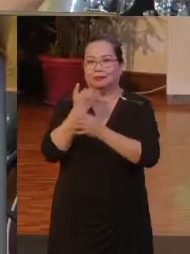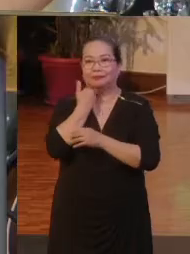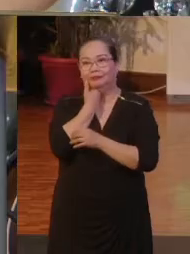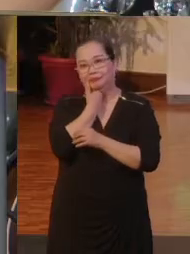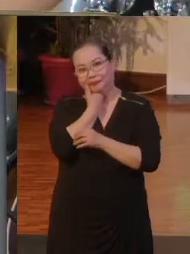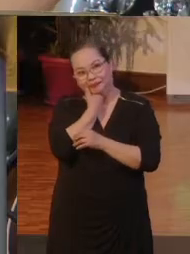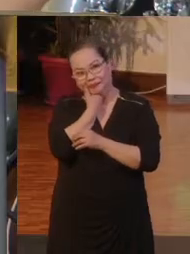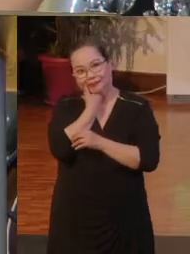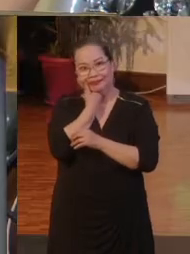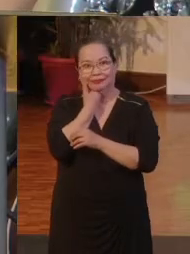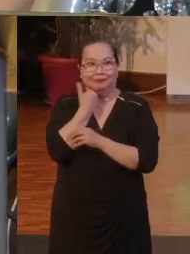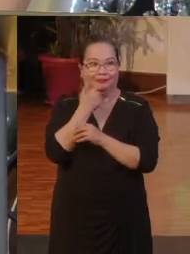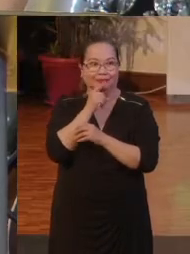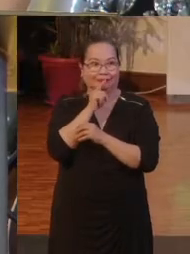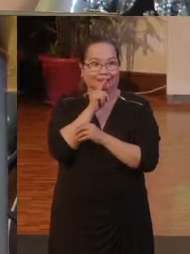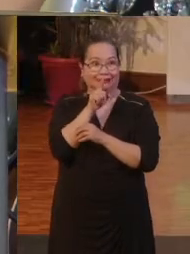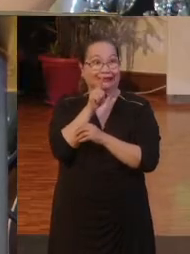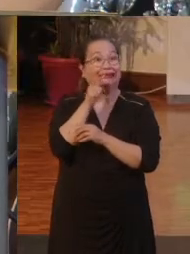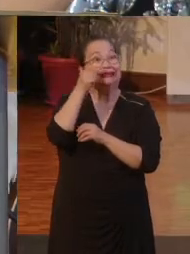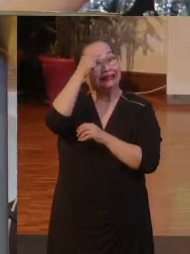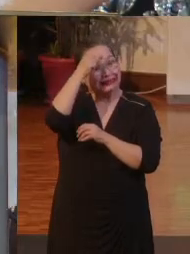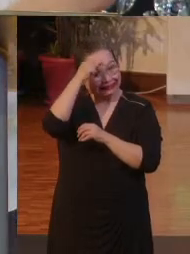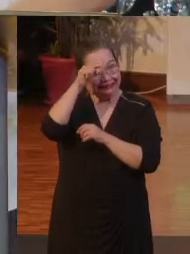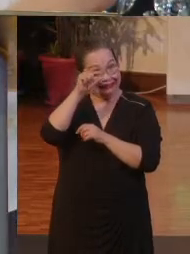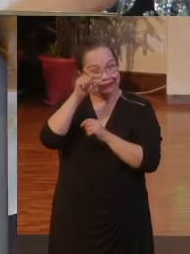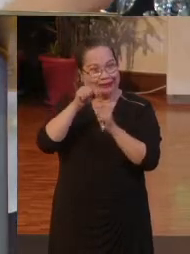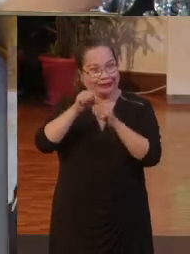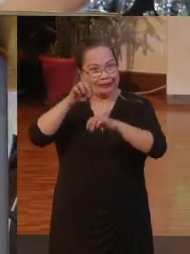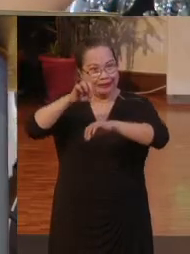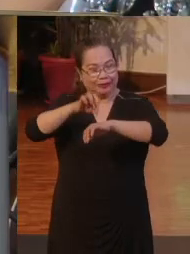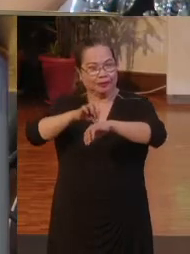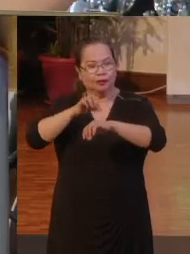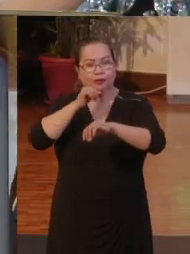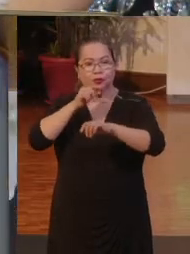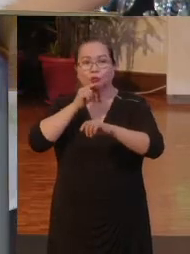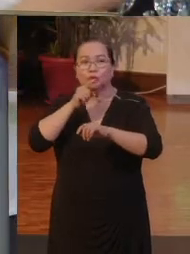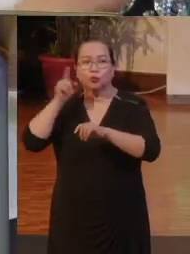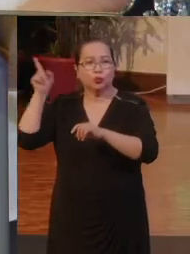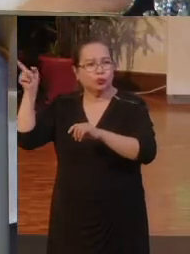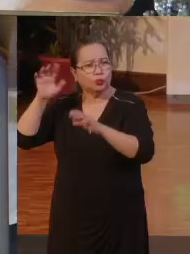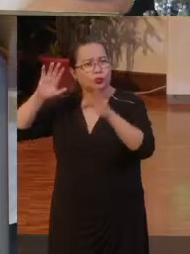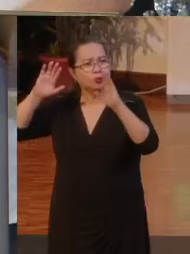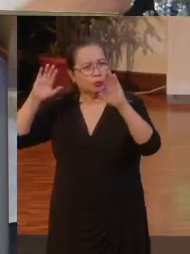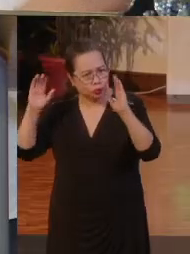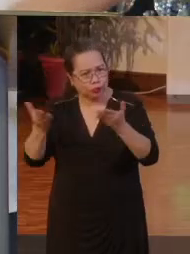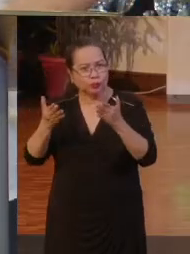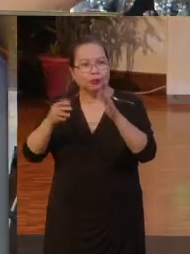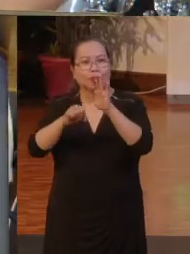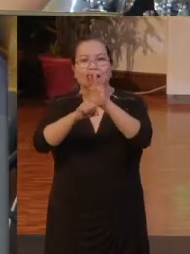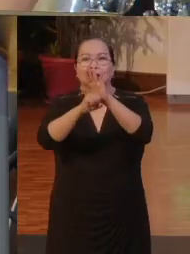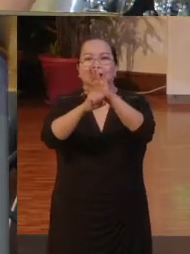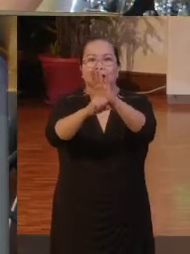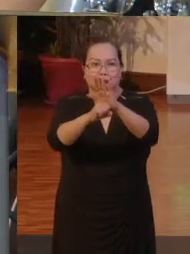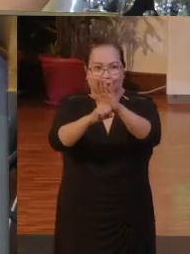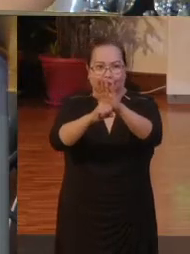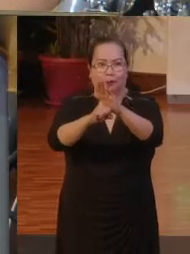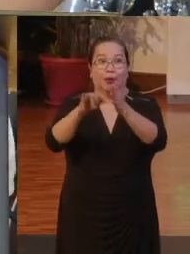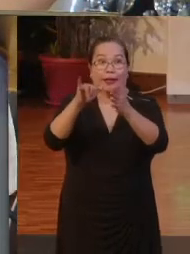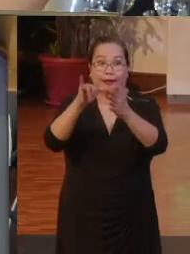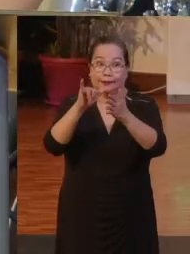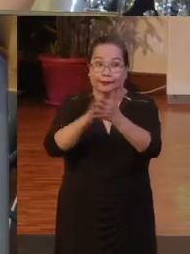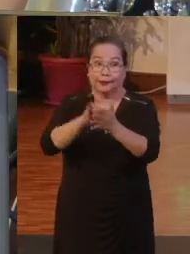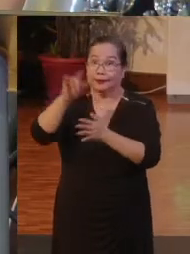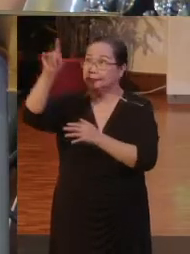Pero hindi po actual hornets ang kanyang pinadala. Ang ibig sabihin lang po nito, isang simbolo na siya